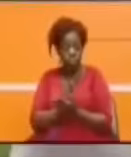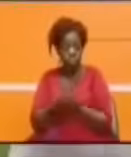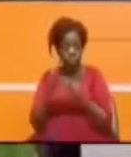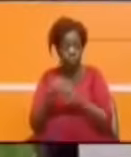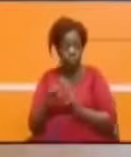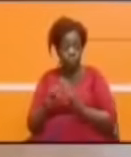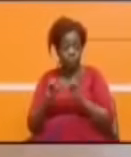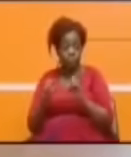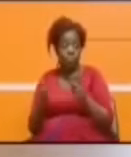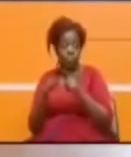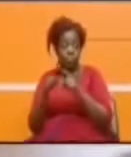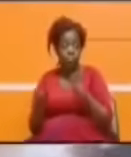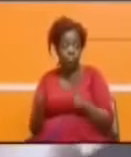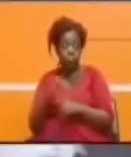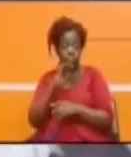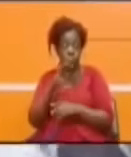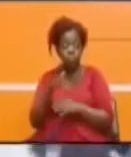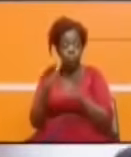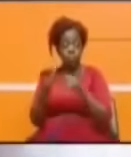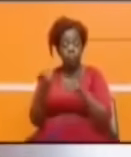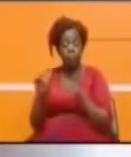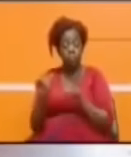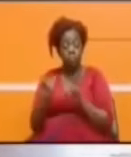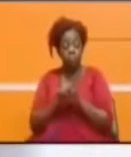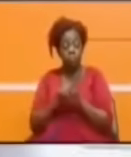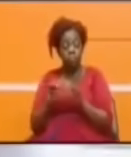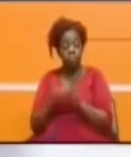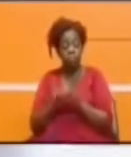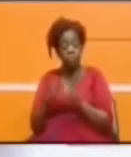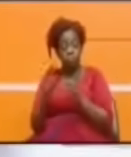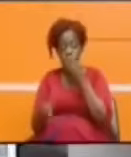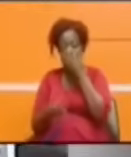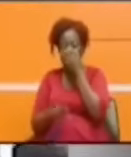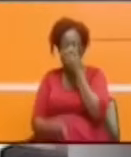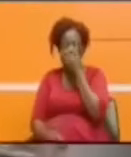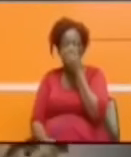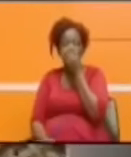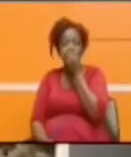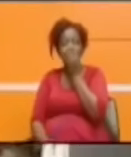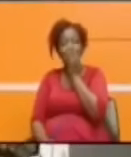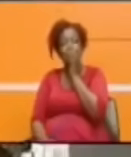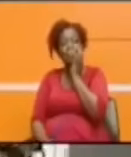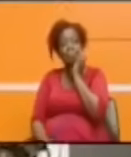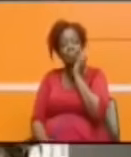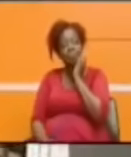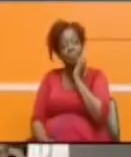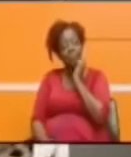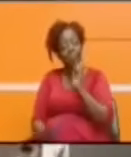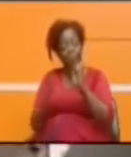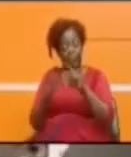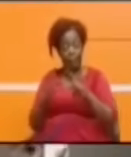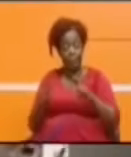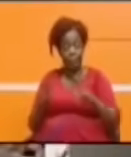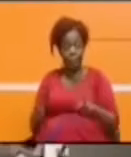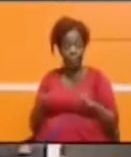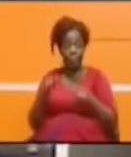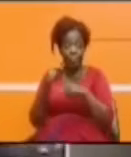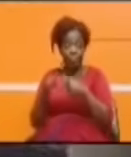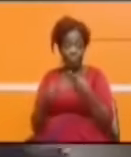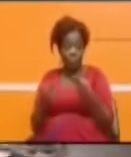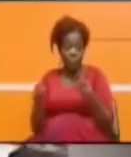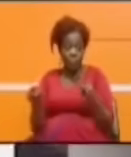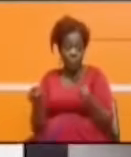institution. Kayafuye wafe okwogerako n'omubaka Ssekabira agudde butaka. Waliwo n'okunoonyereza okugenda maaso era